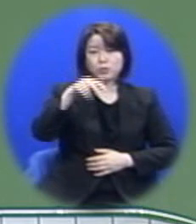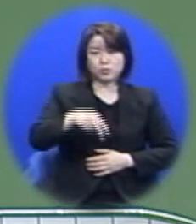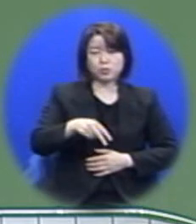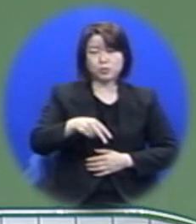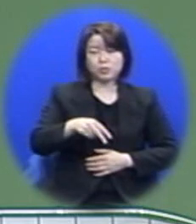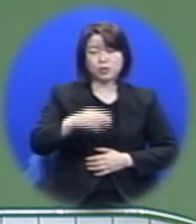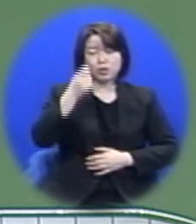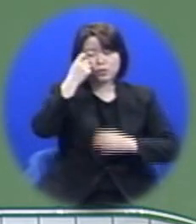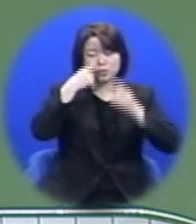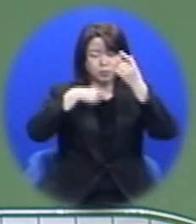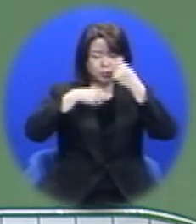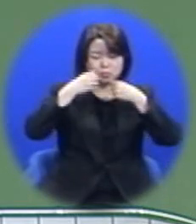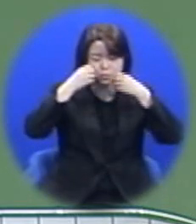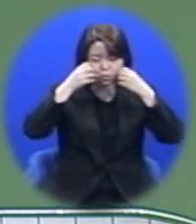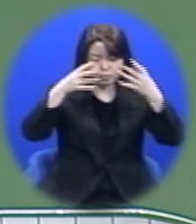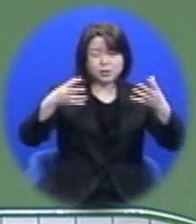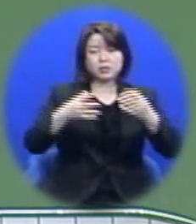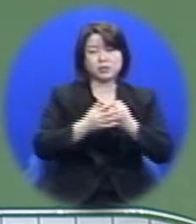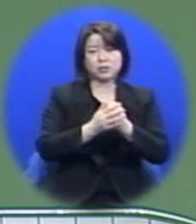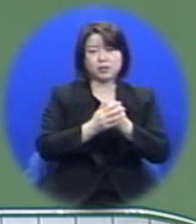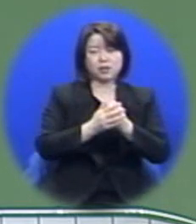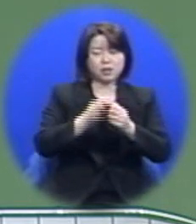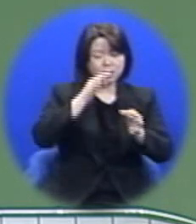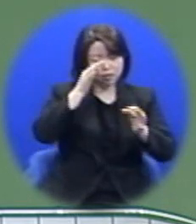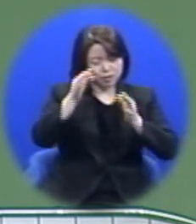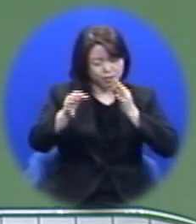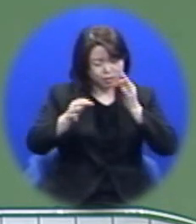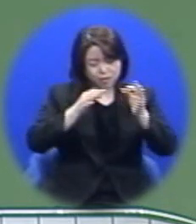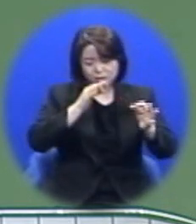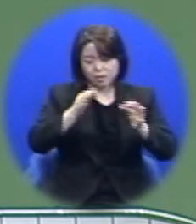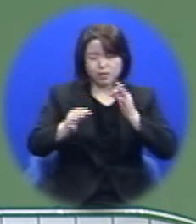터졌습니다. 걷잡을 수 없이 통곡했습니다.